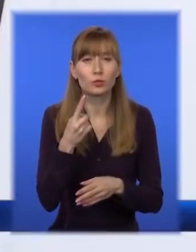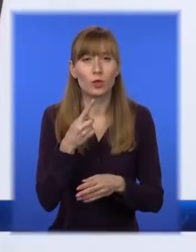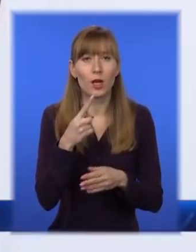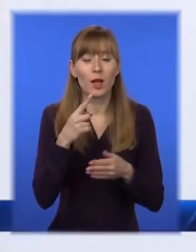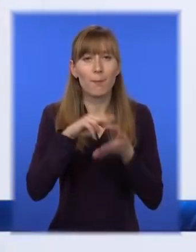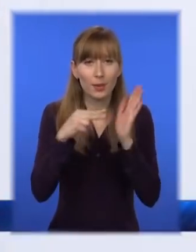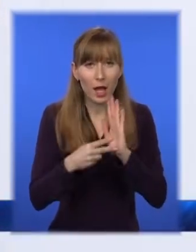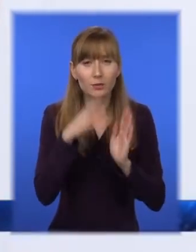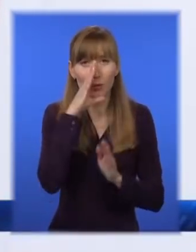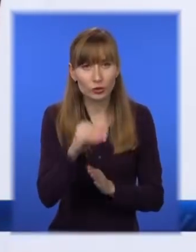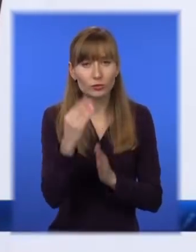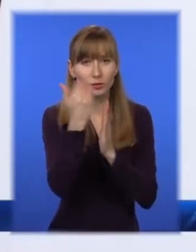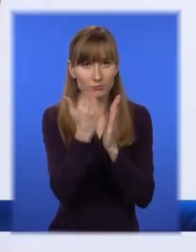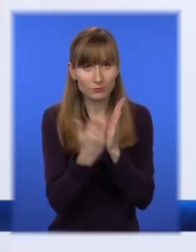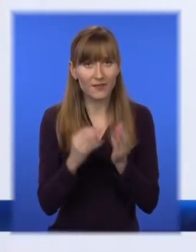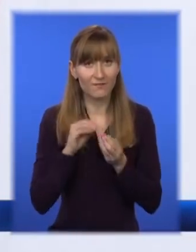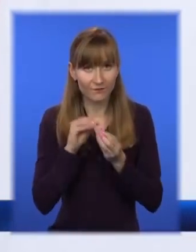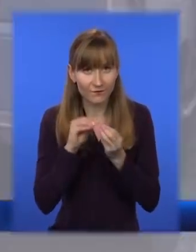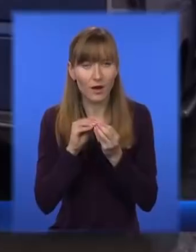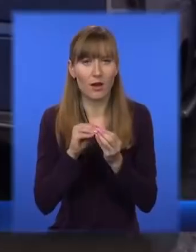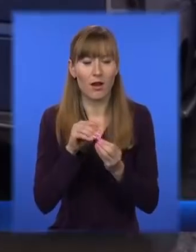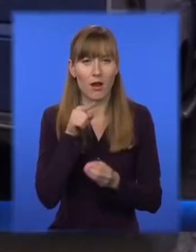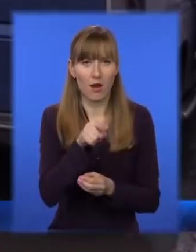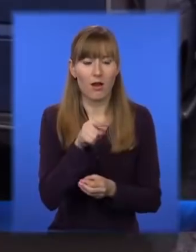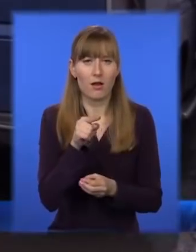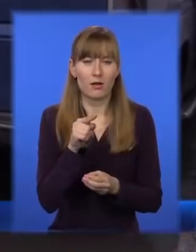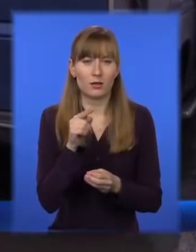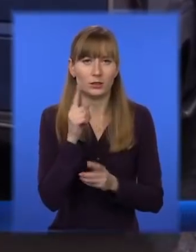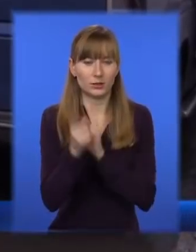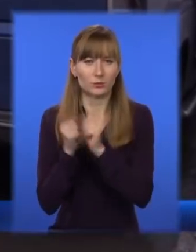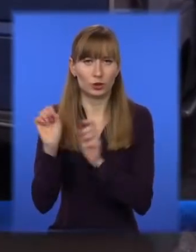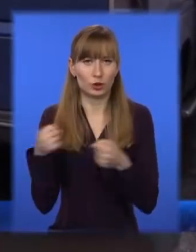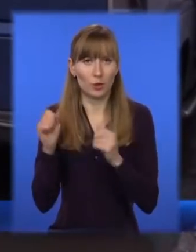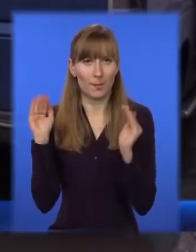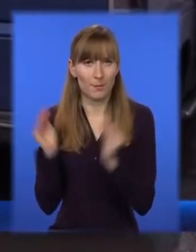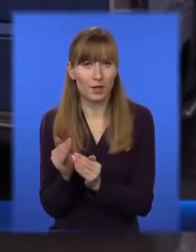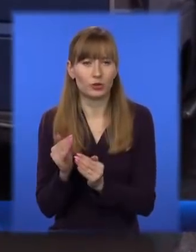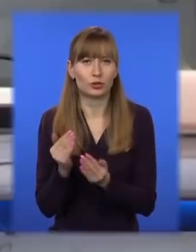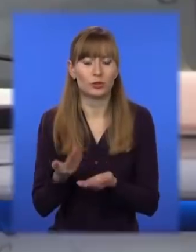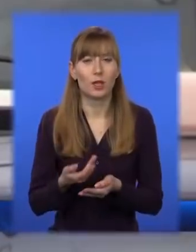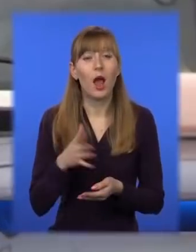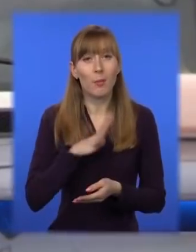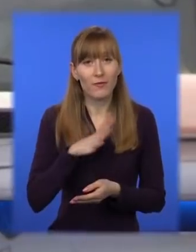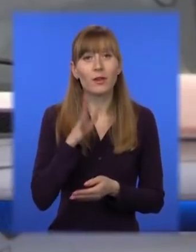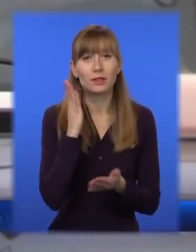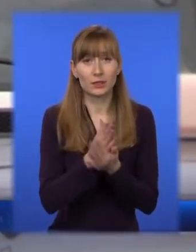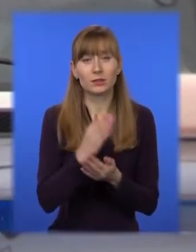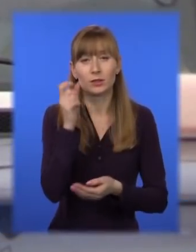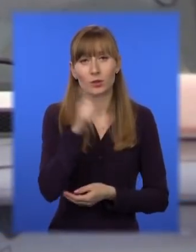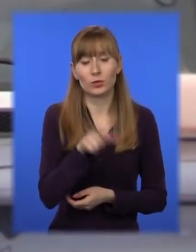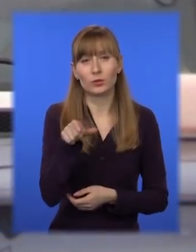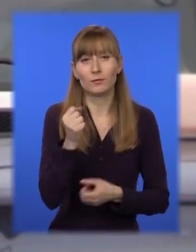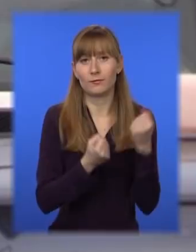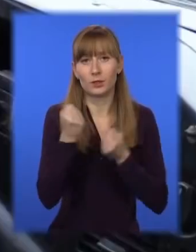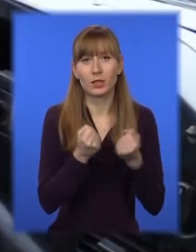дня. Кажуть, через обмеження втрачають конкурентну перевагу, мобільності пересування. Деякі водії навіть ні в року, що січня почала діяти